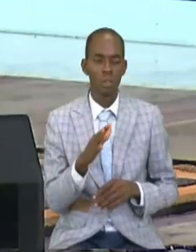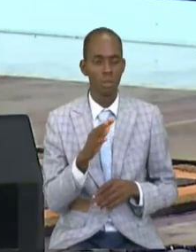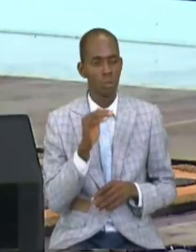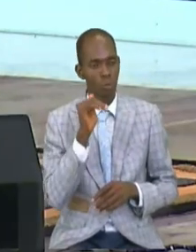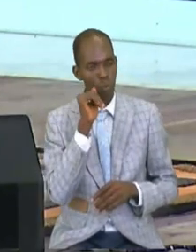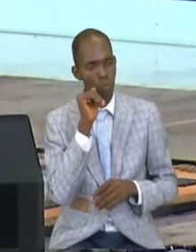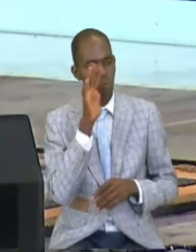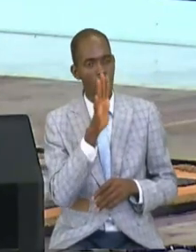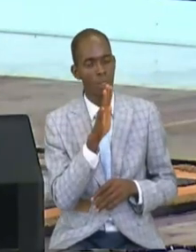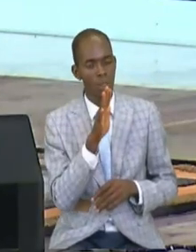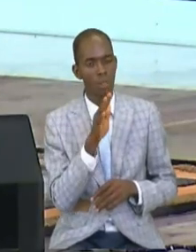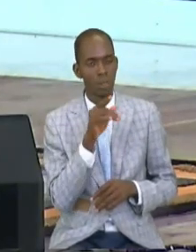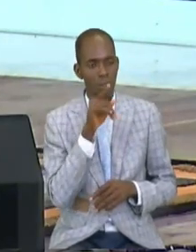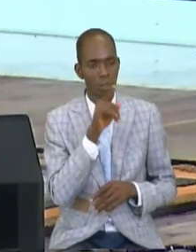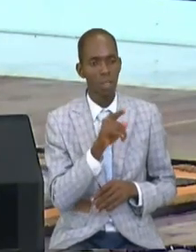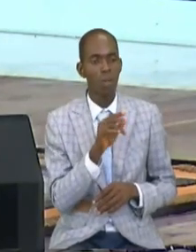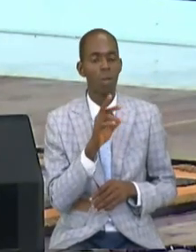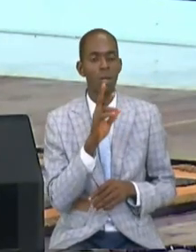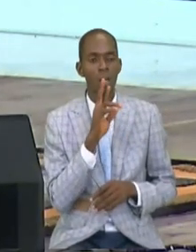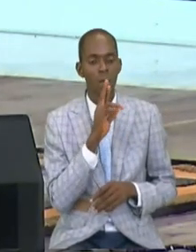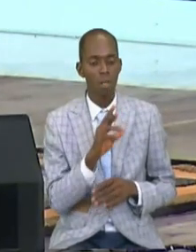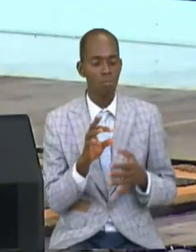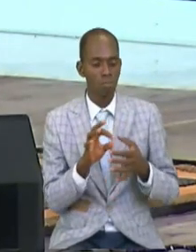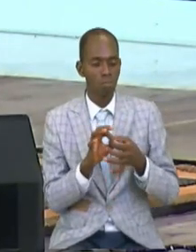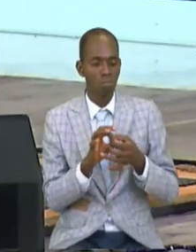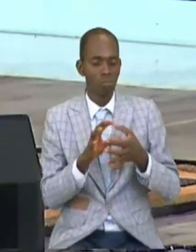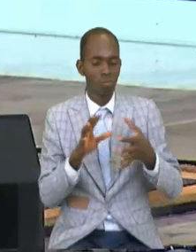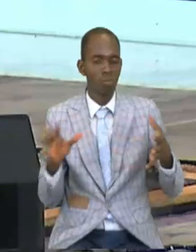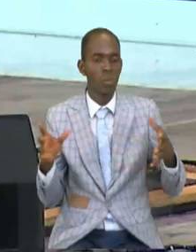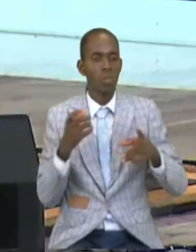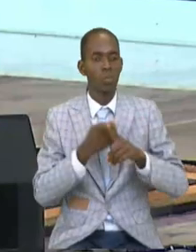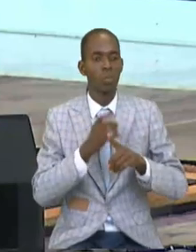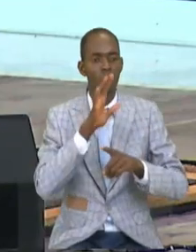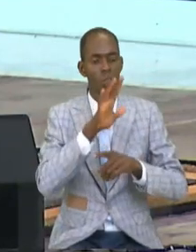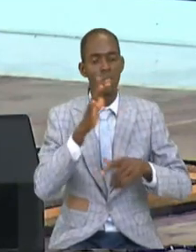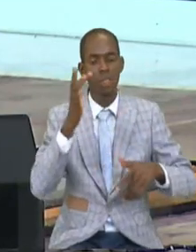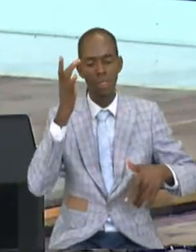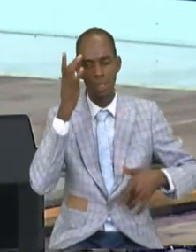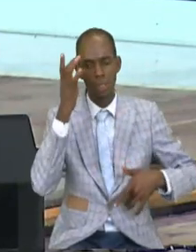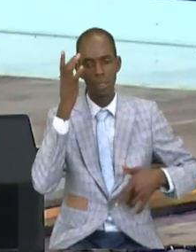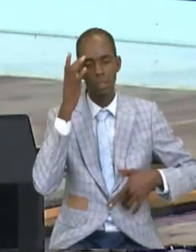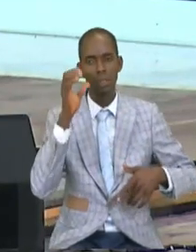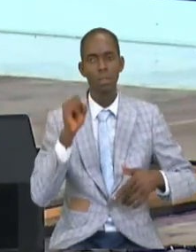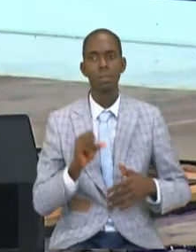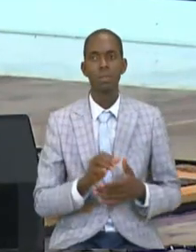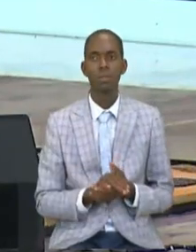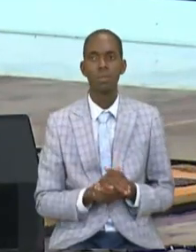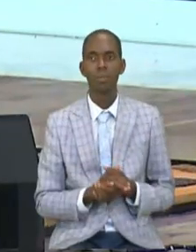« Femme, tu es délivrée de ton infirmité. »